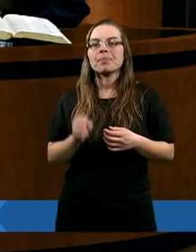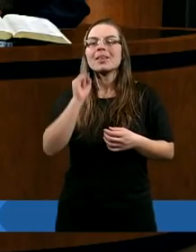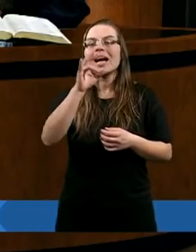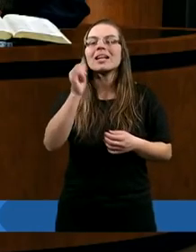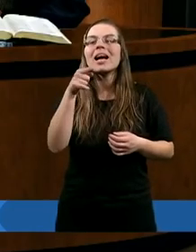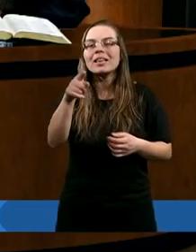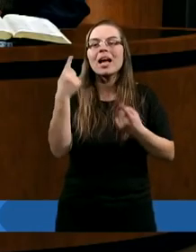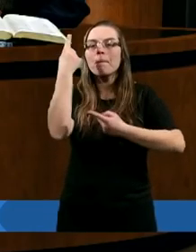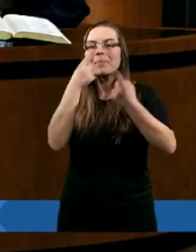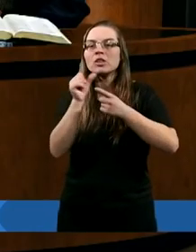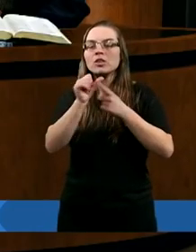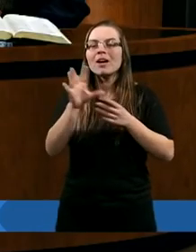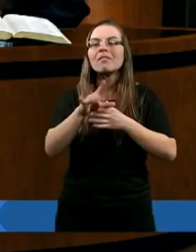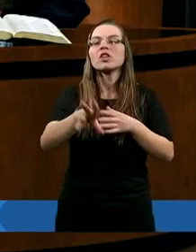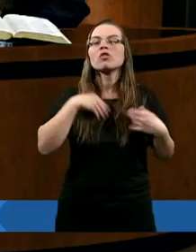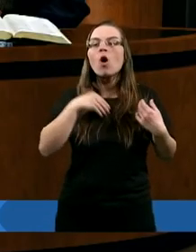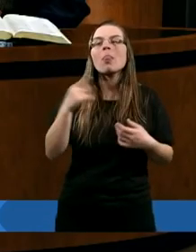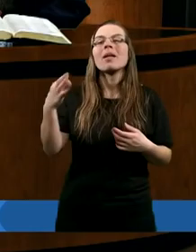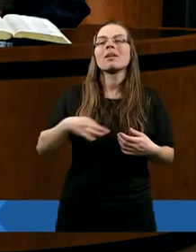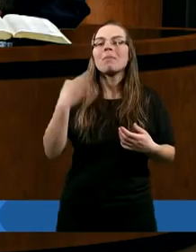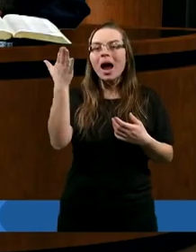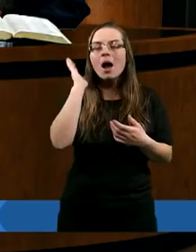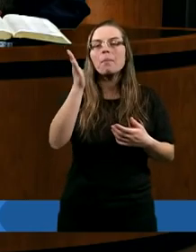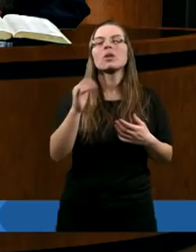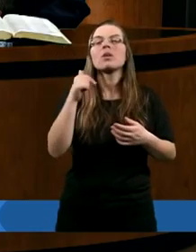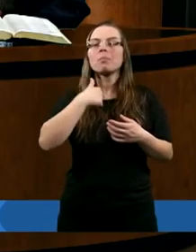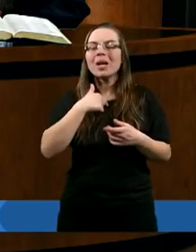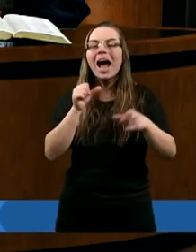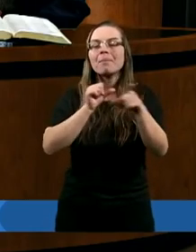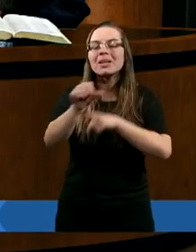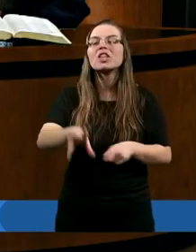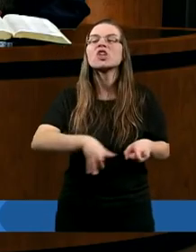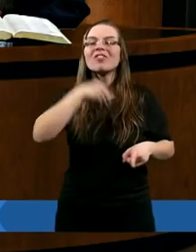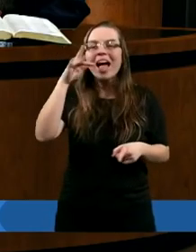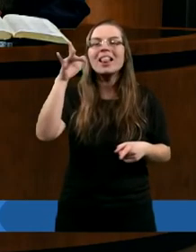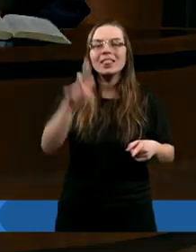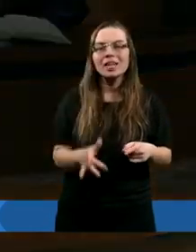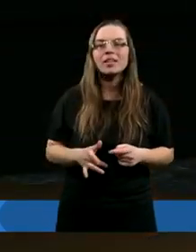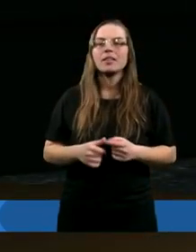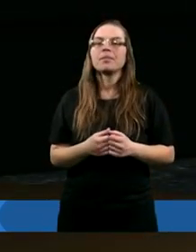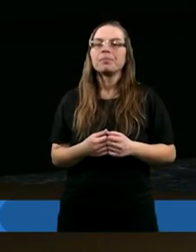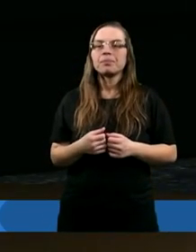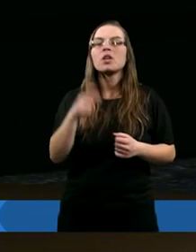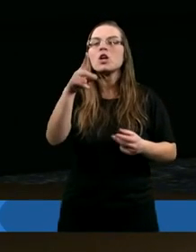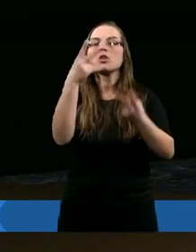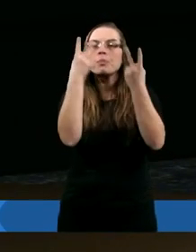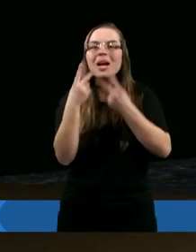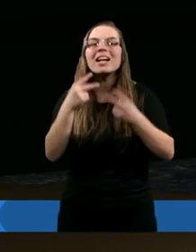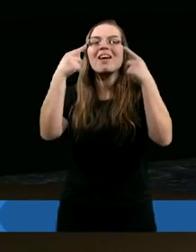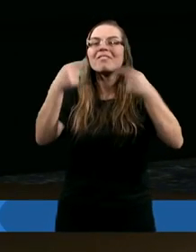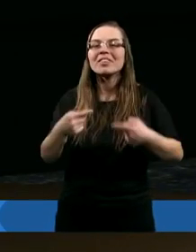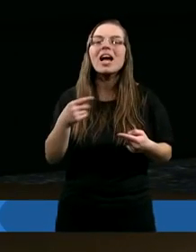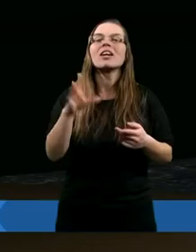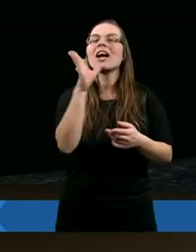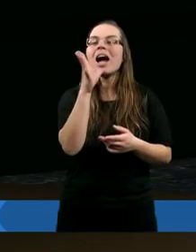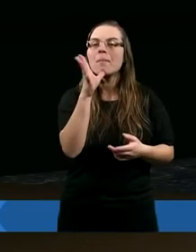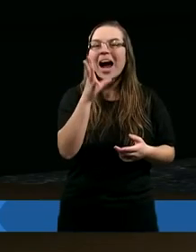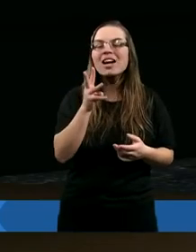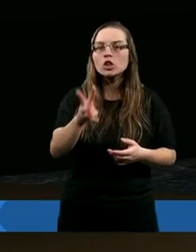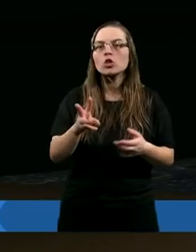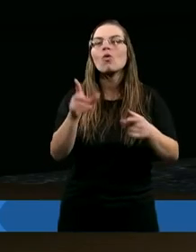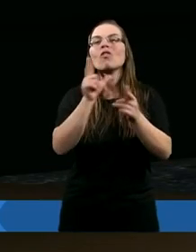Też jest taka myśl, świętymi bądźcie, bo Mia jest święty. I tutaj przeczytam wiersz z